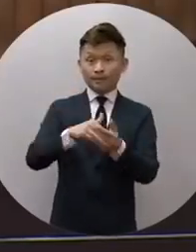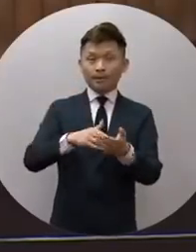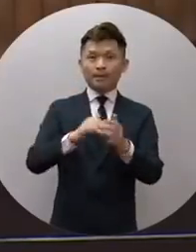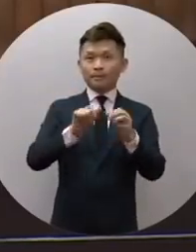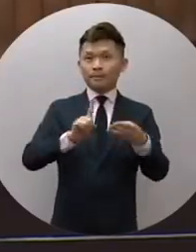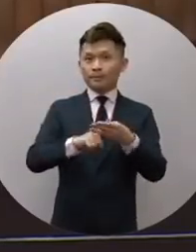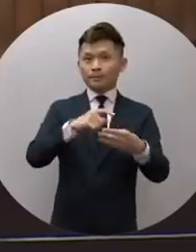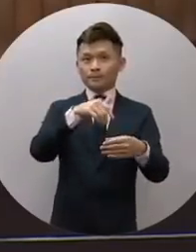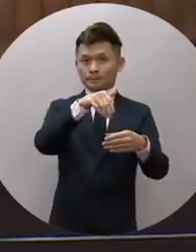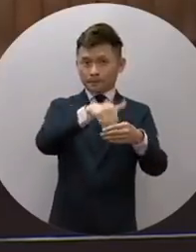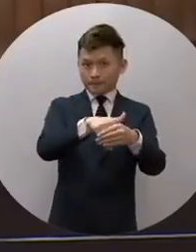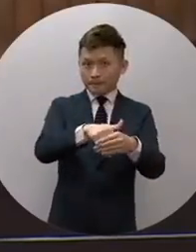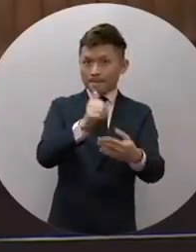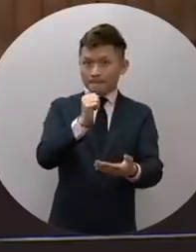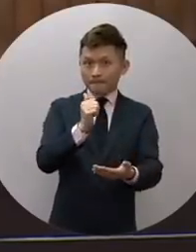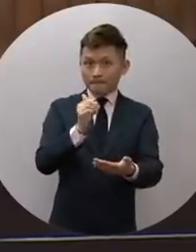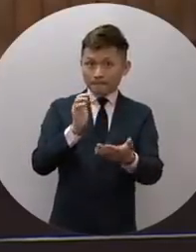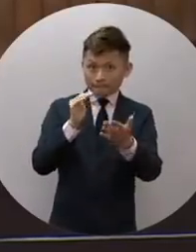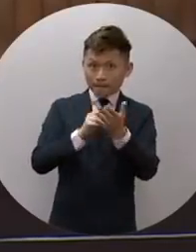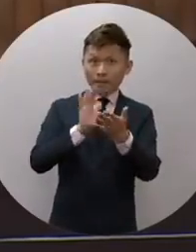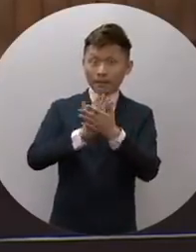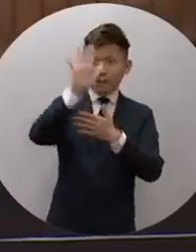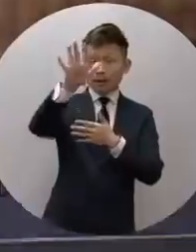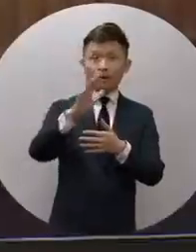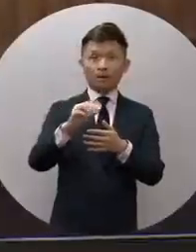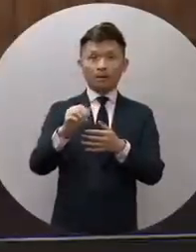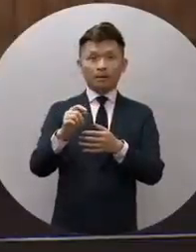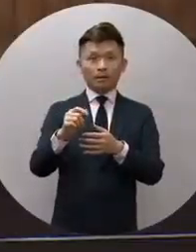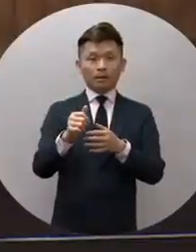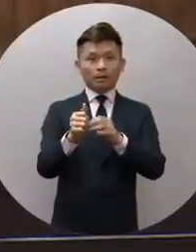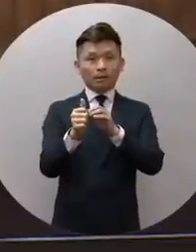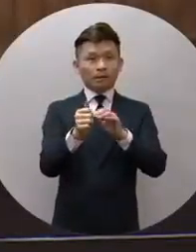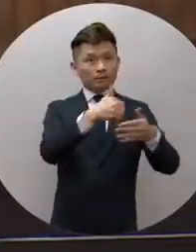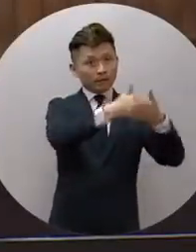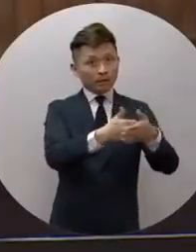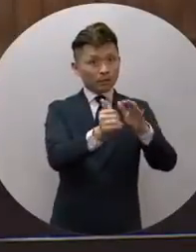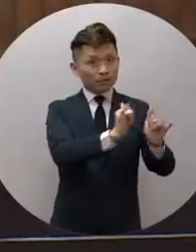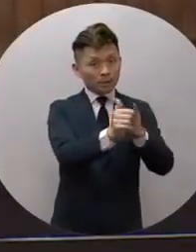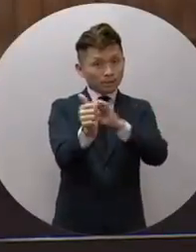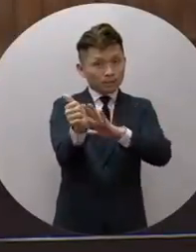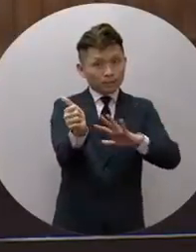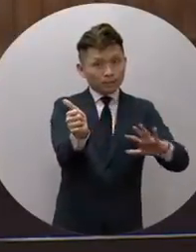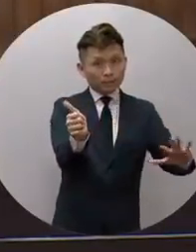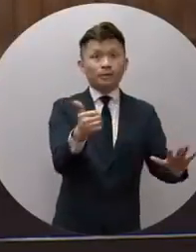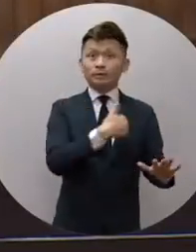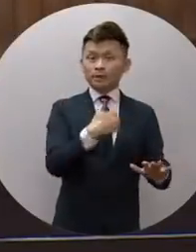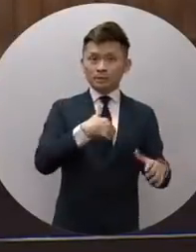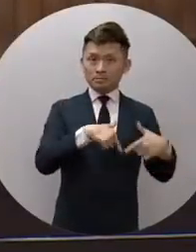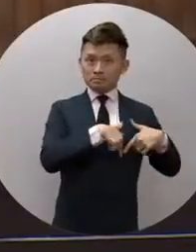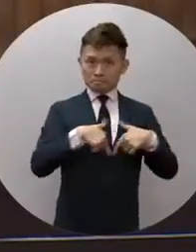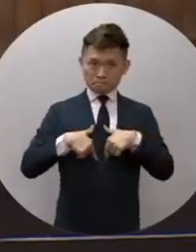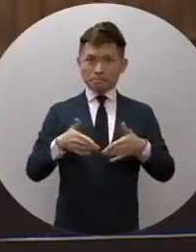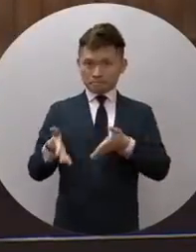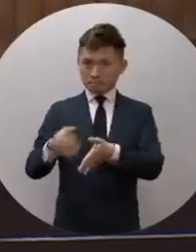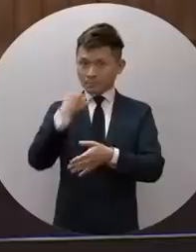选，才是台湾真正能影响大陆民意，心向台湾，支持台